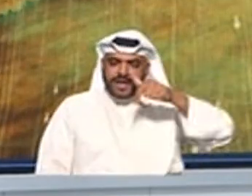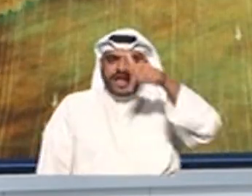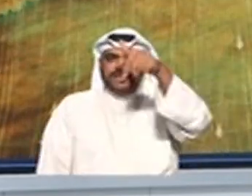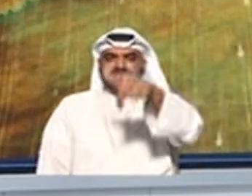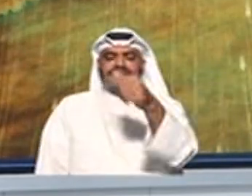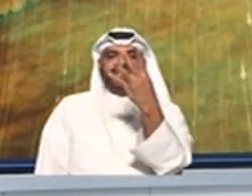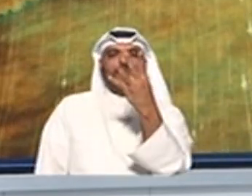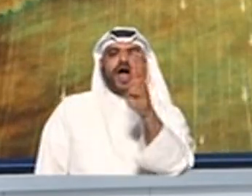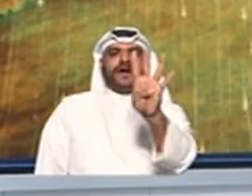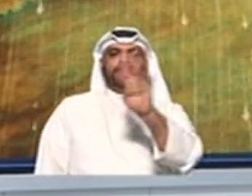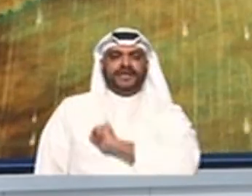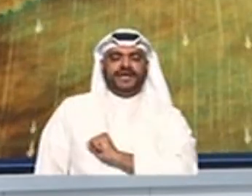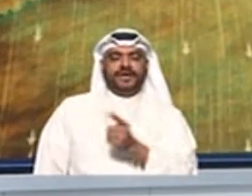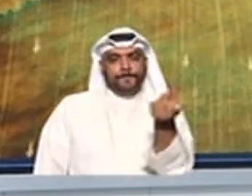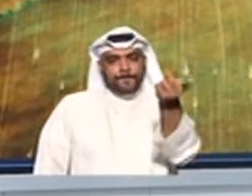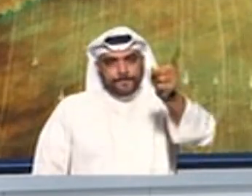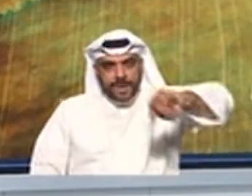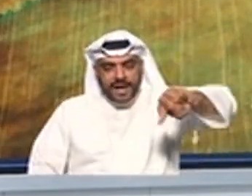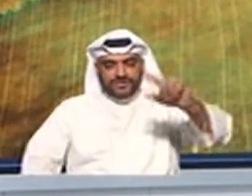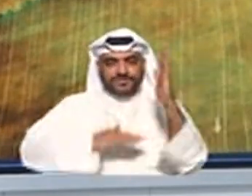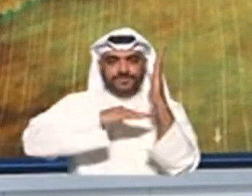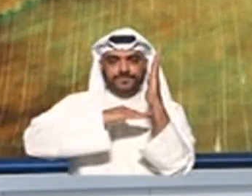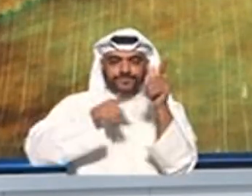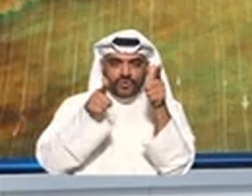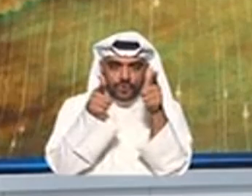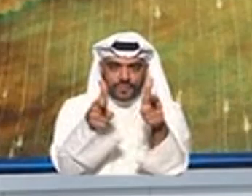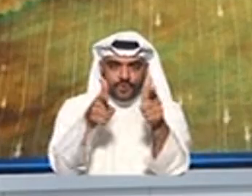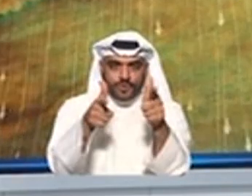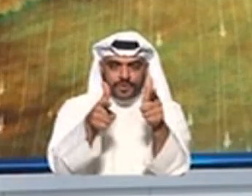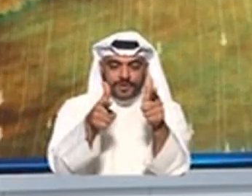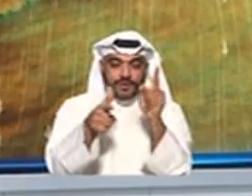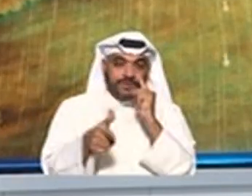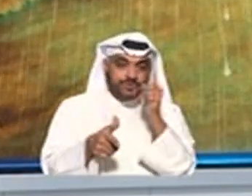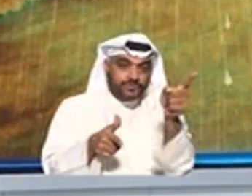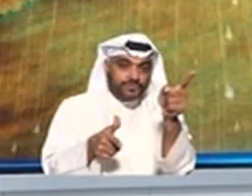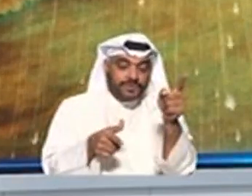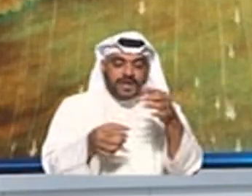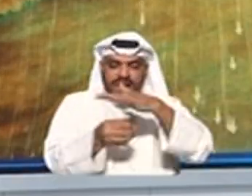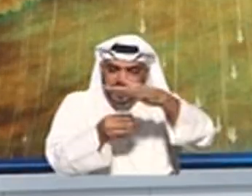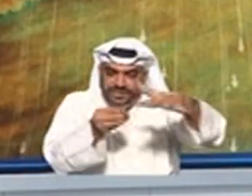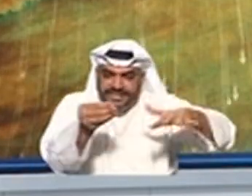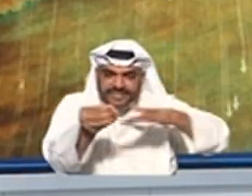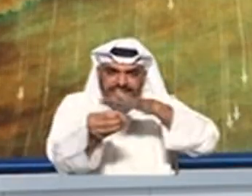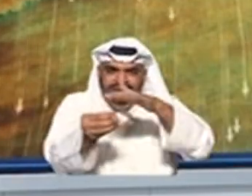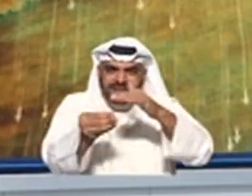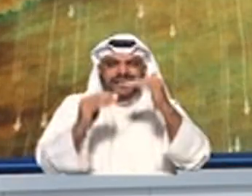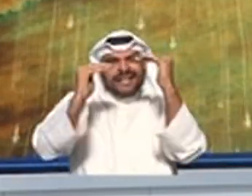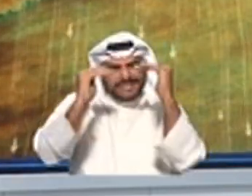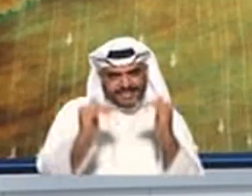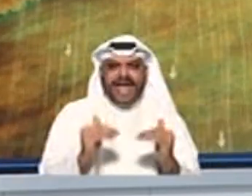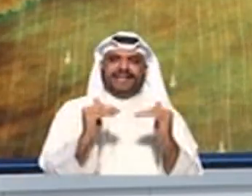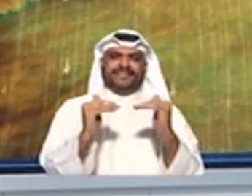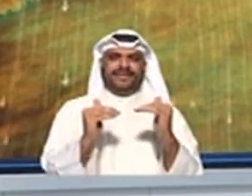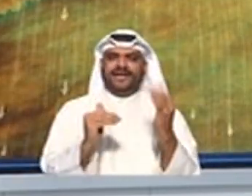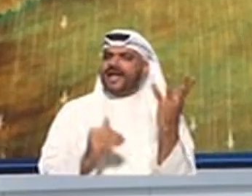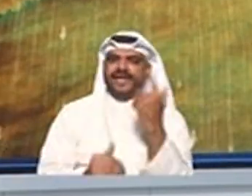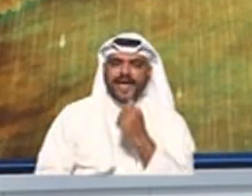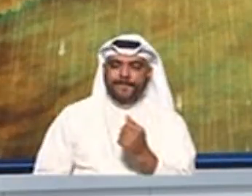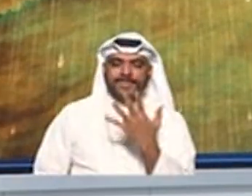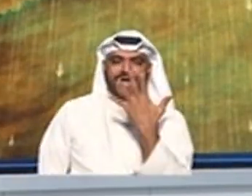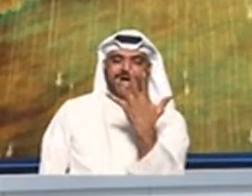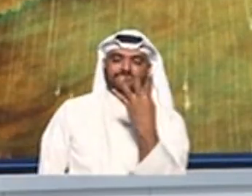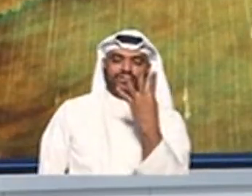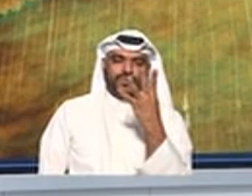أقصى. أقل درجات الحرارة راح تكون في الجزر الجنوبية والسواحل الجنوبية، أيضا تتراوح ما بين 35